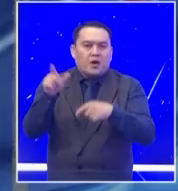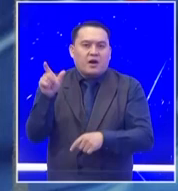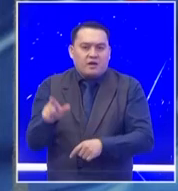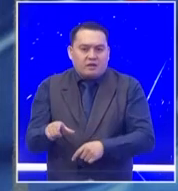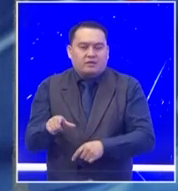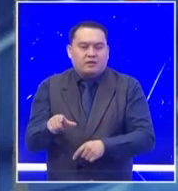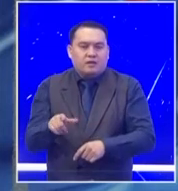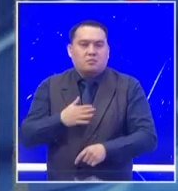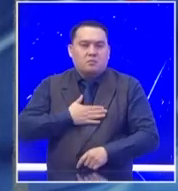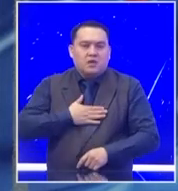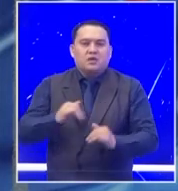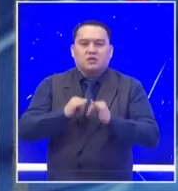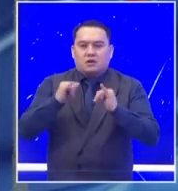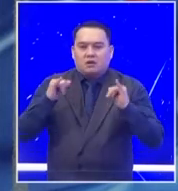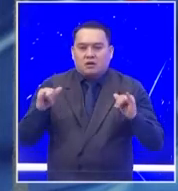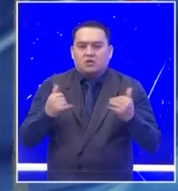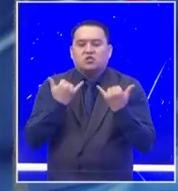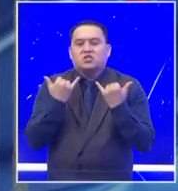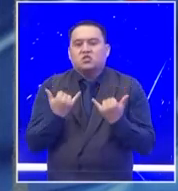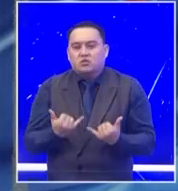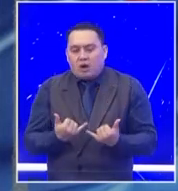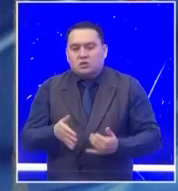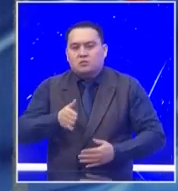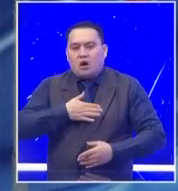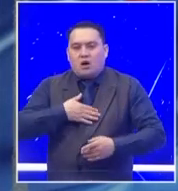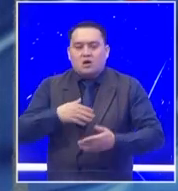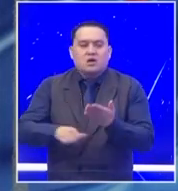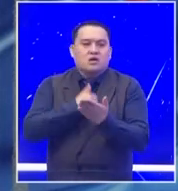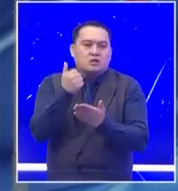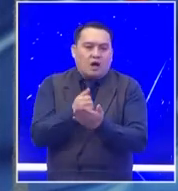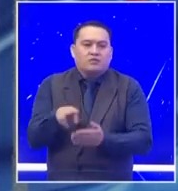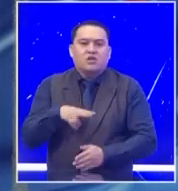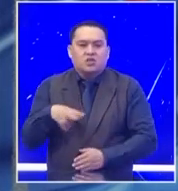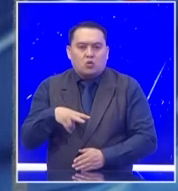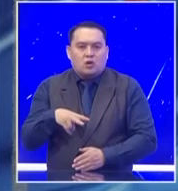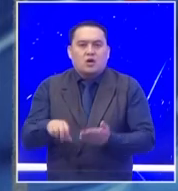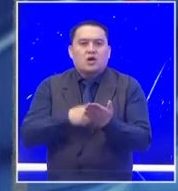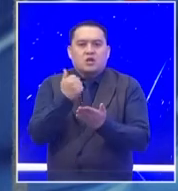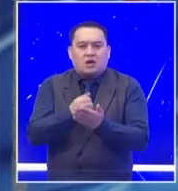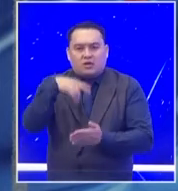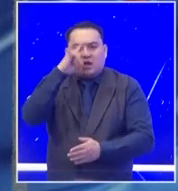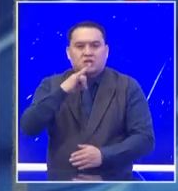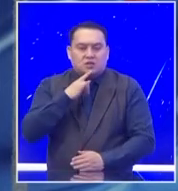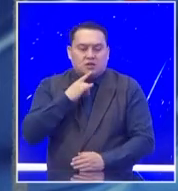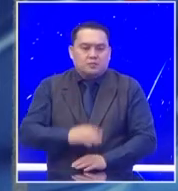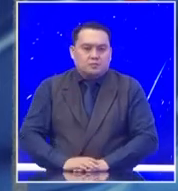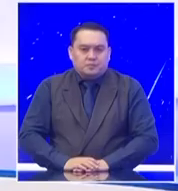Мы считаем, что именно развитие на данный момент именно основ литературы самое главное для Казахстана.